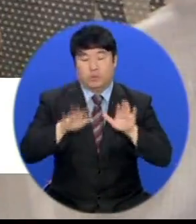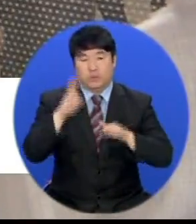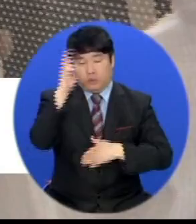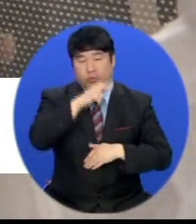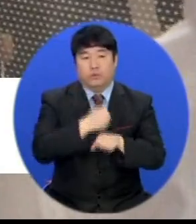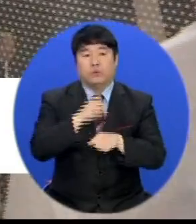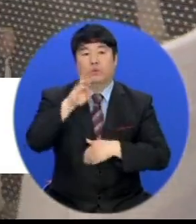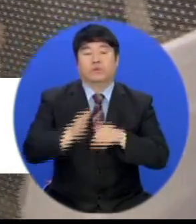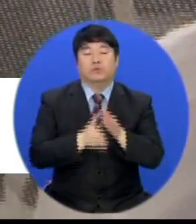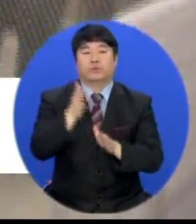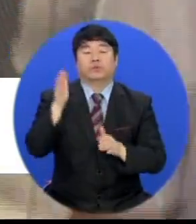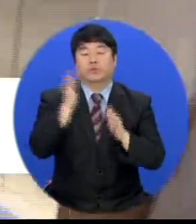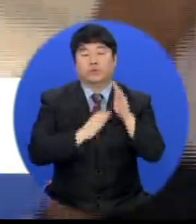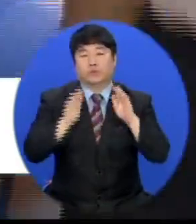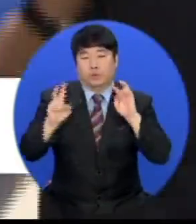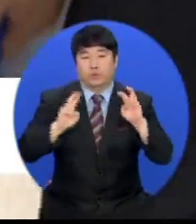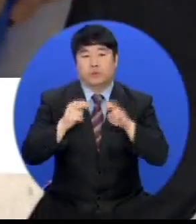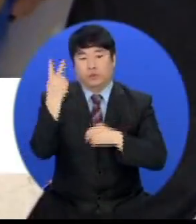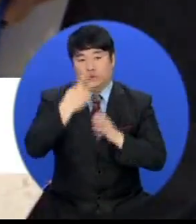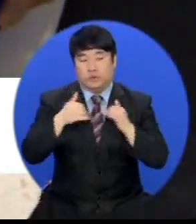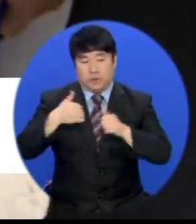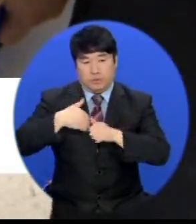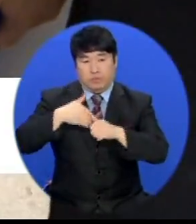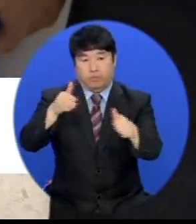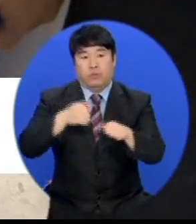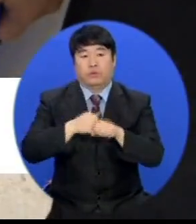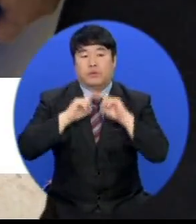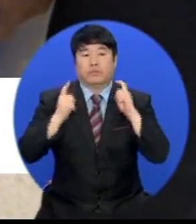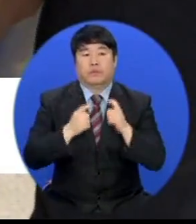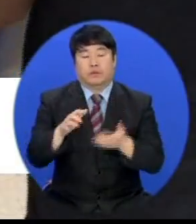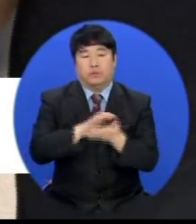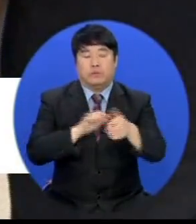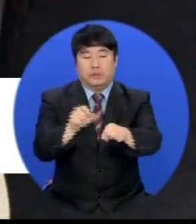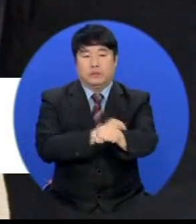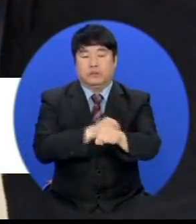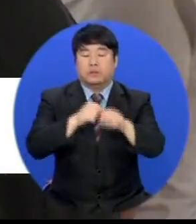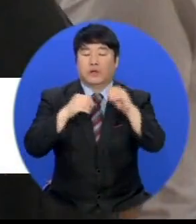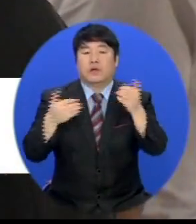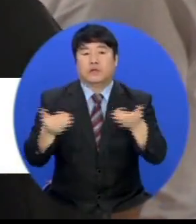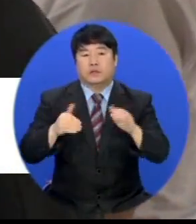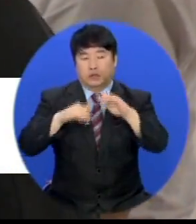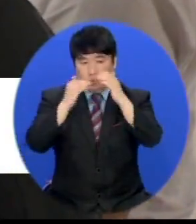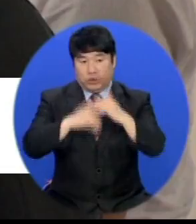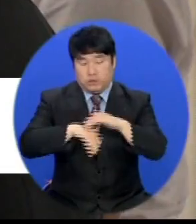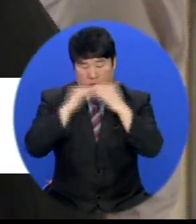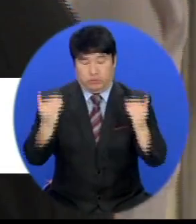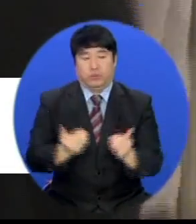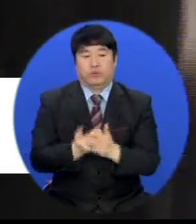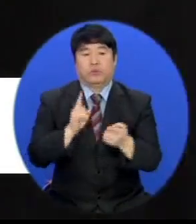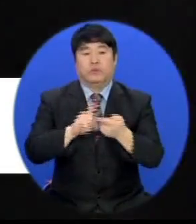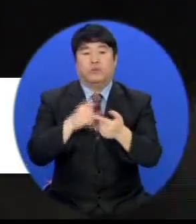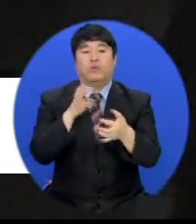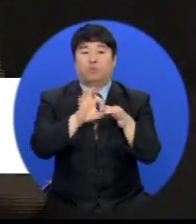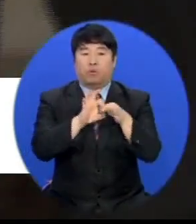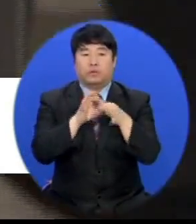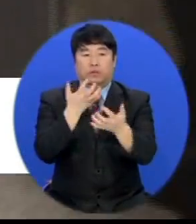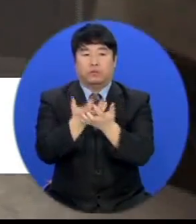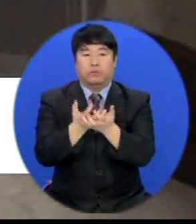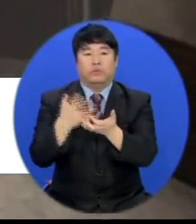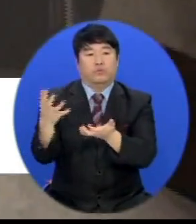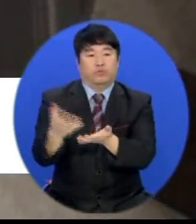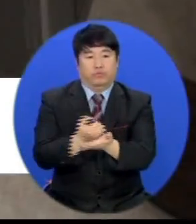오전 광주도시공사의 수사관들을 보내 민간공원 특례 사업 과정 전반에 대한 관련 서류 등을